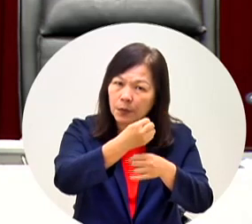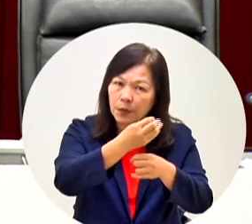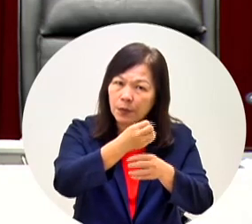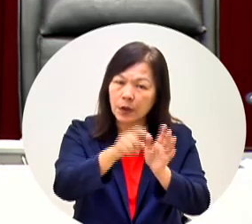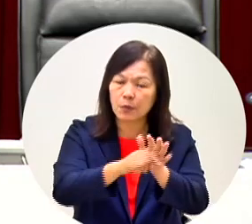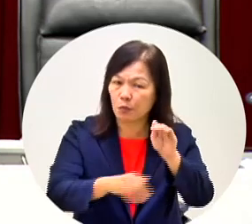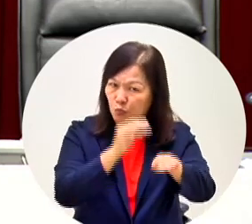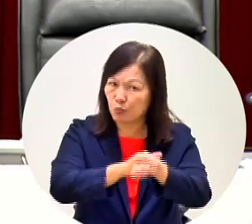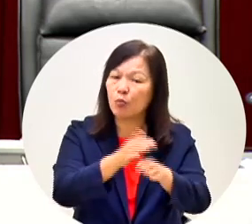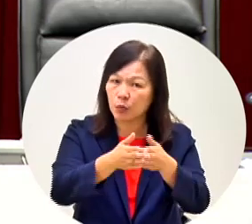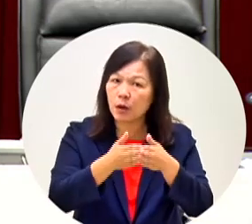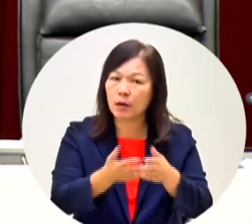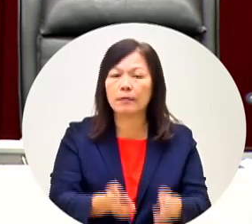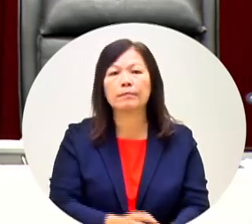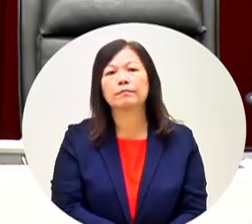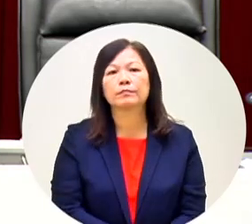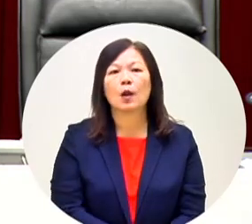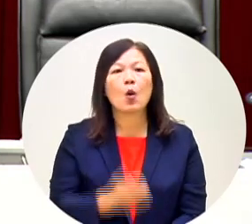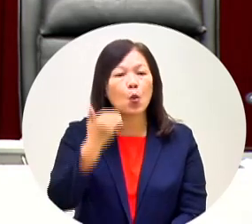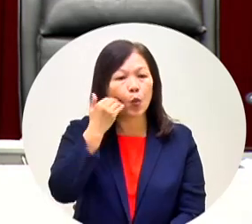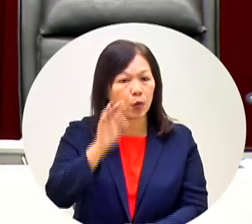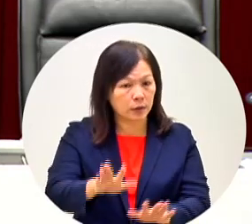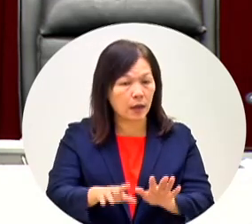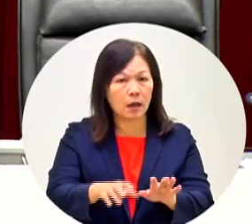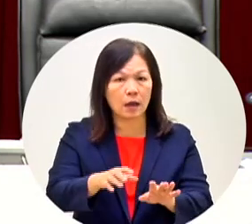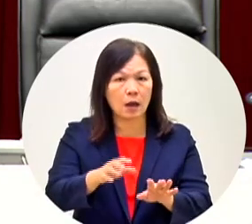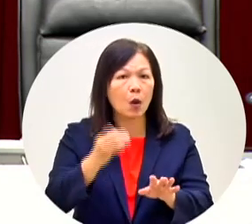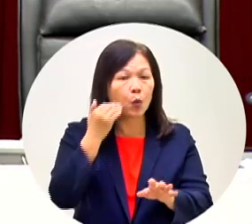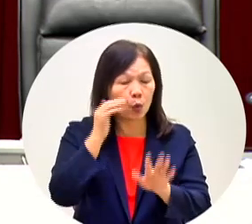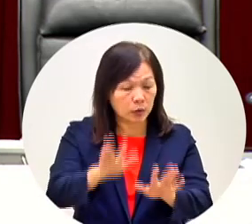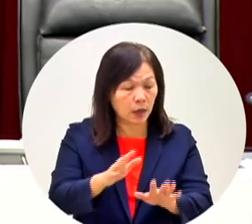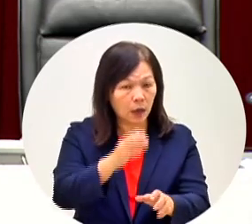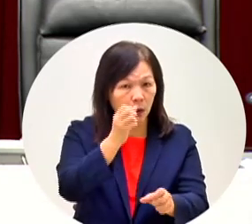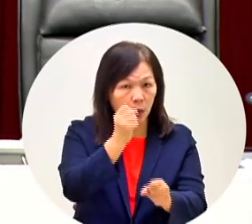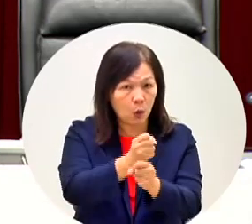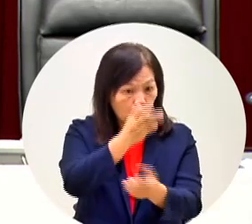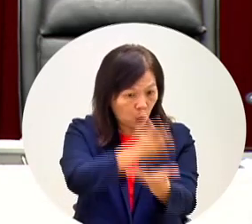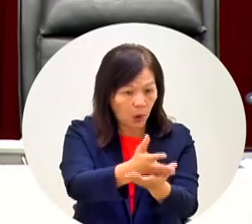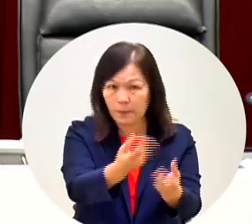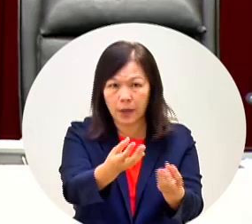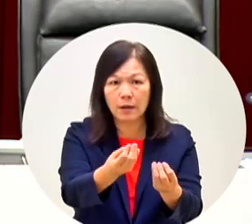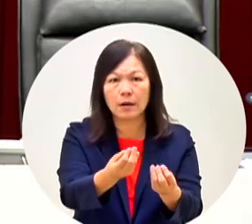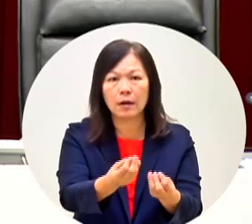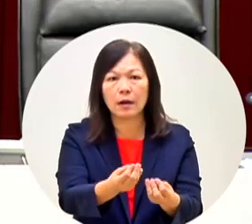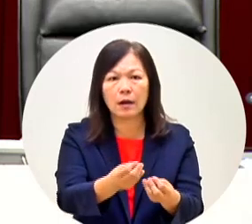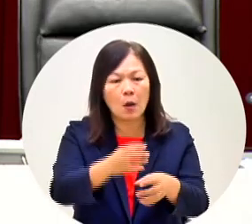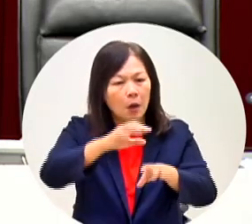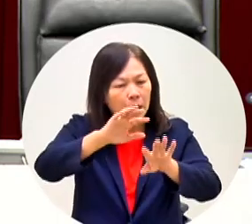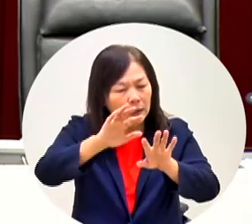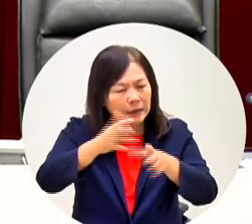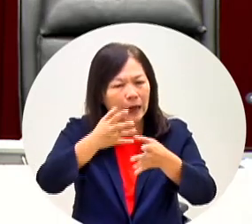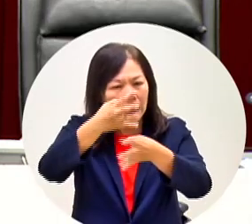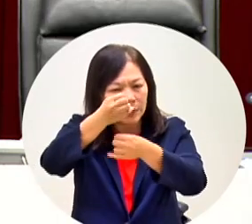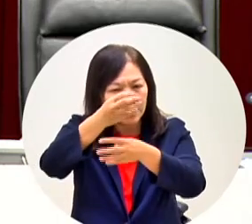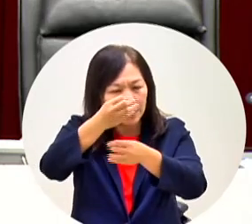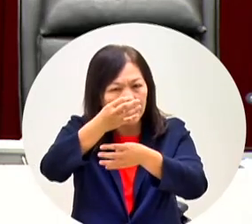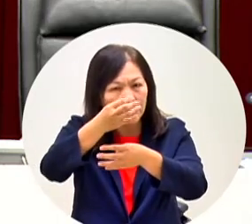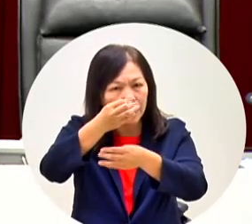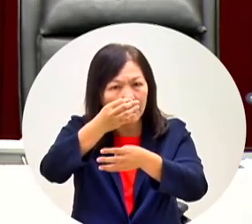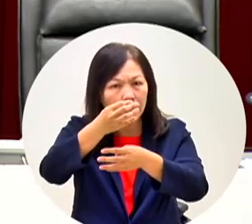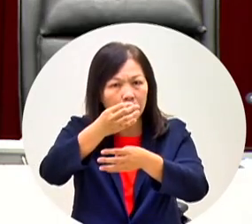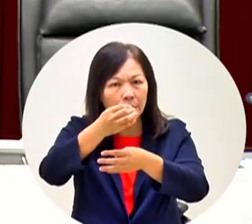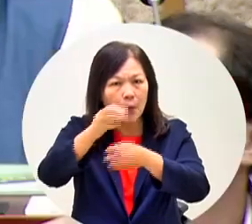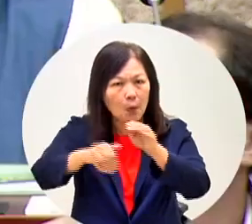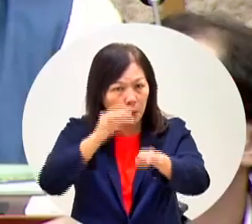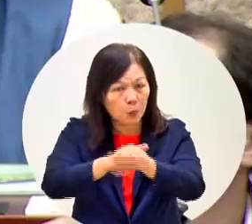果没有现在无停工了，对不对？伊个时程是当时会当完工。